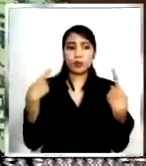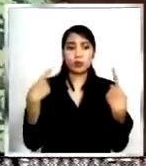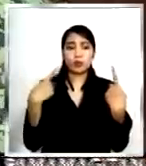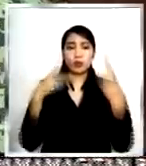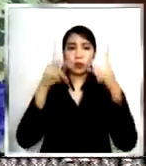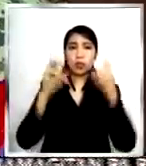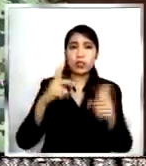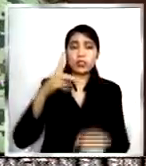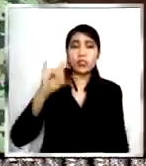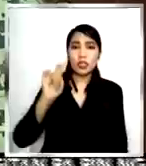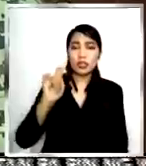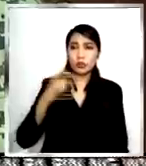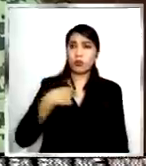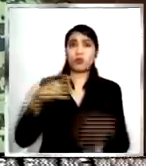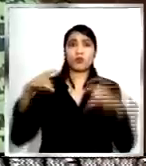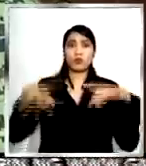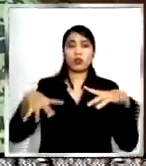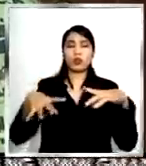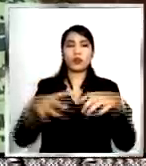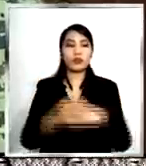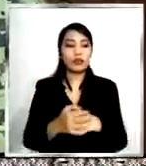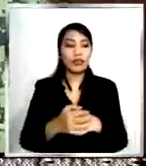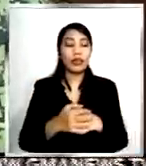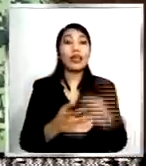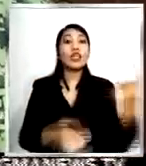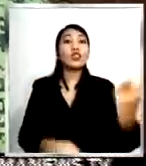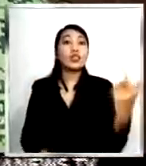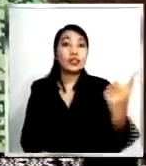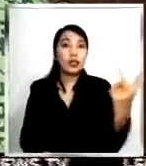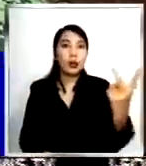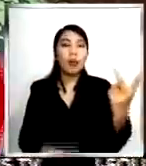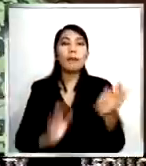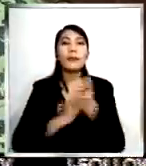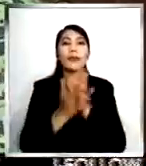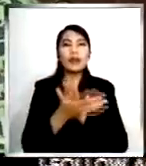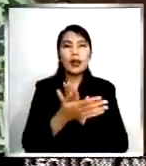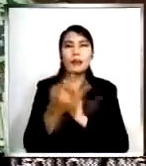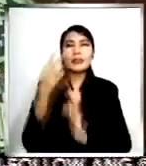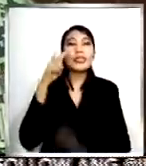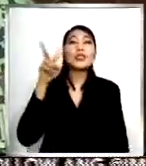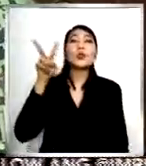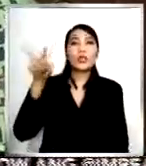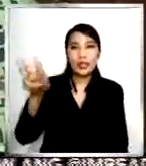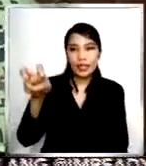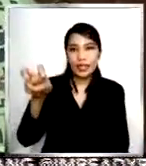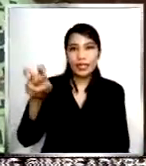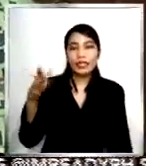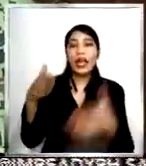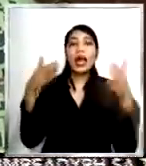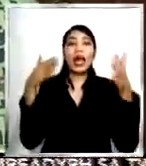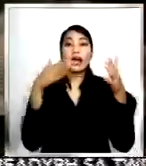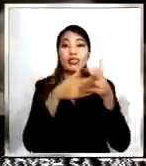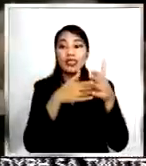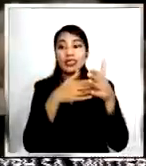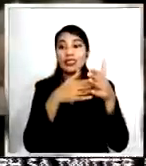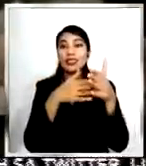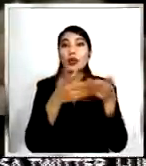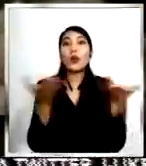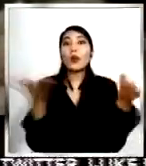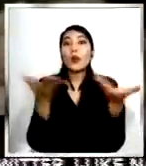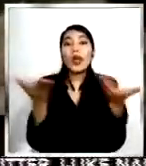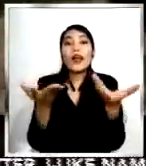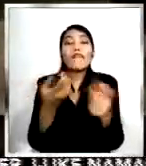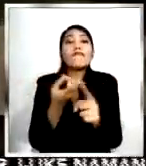sila dun, laban dun sa place of origin na pinagmula ng mga nagkalat na rapid test kit. Alinsunod